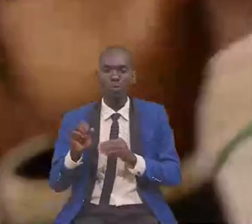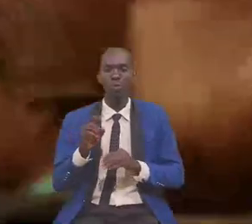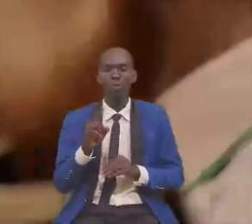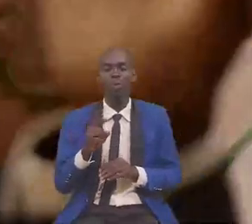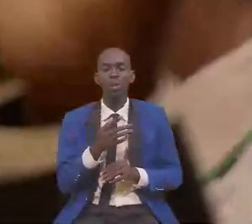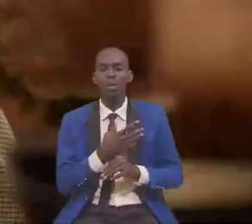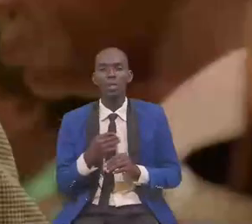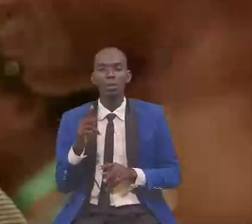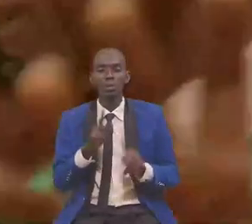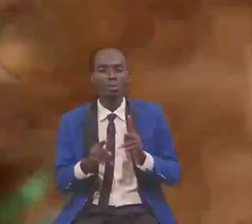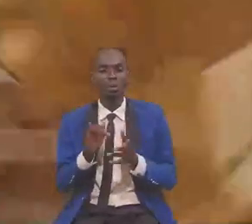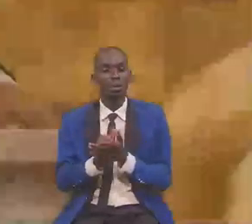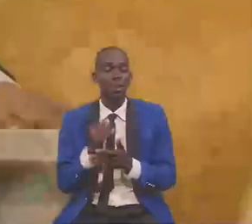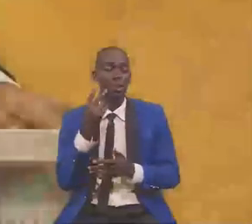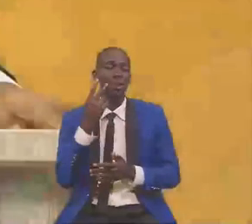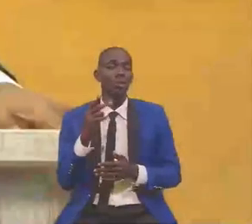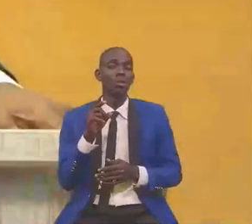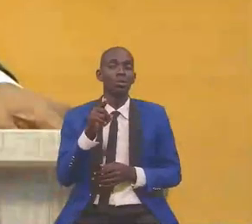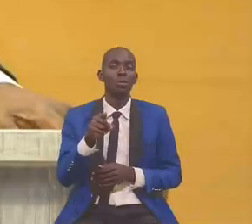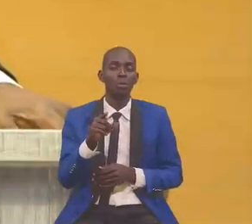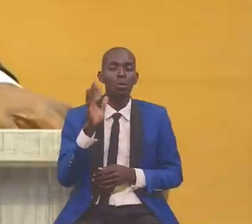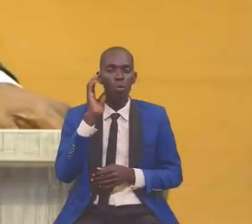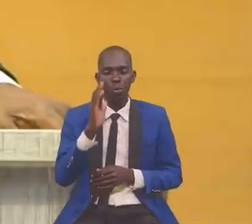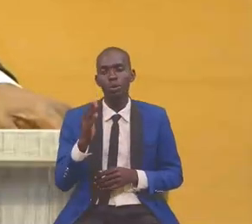Et ceux qui te voient, ils sauront